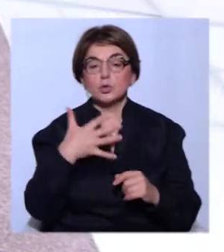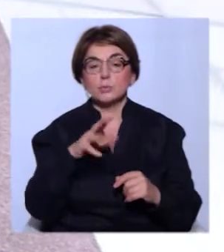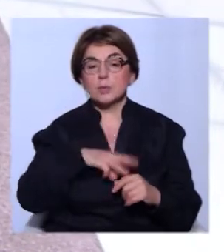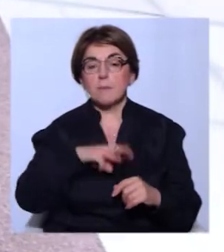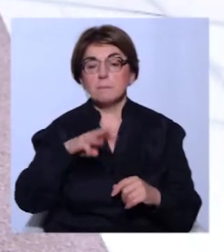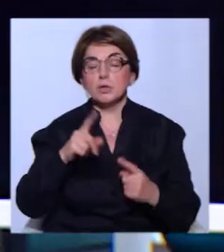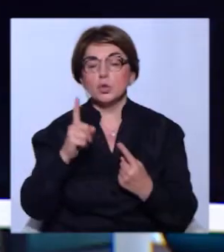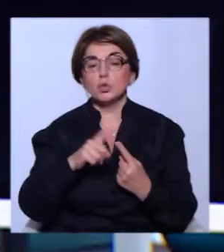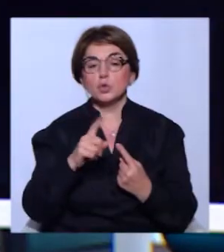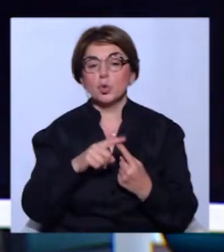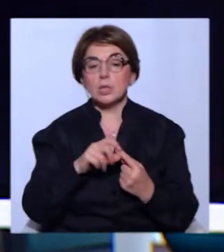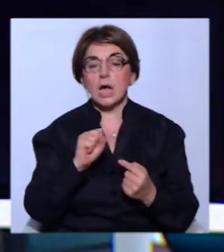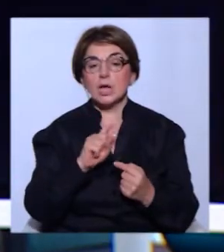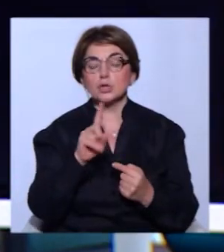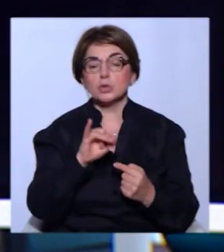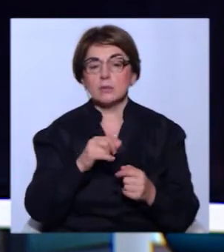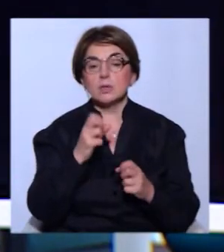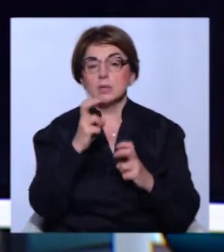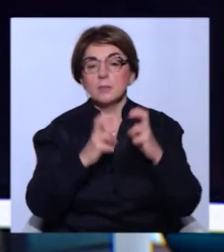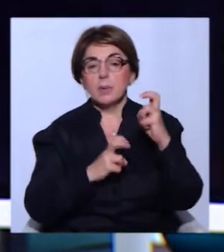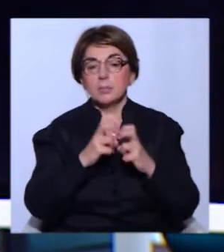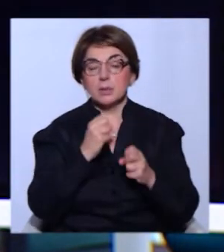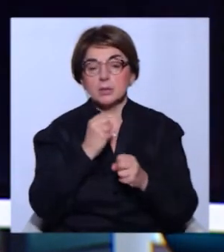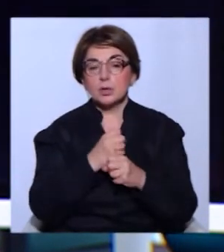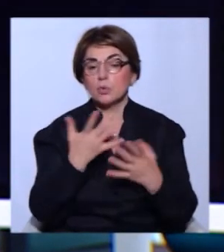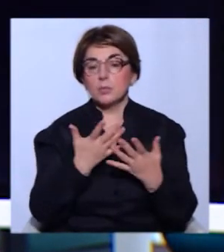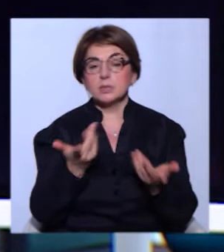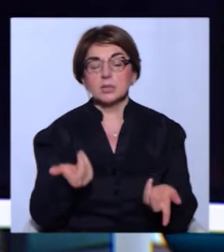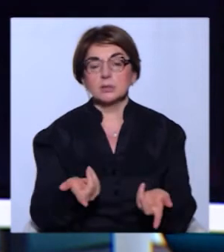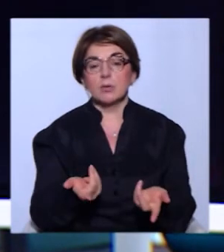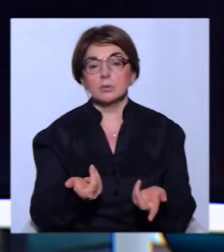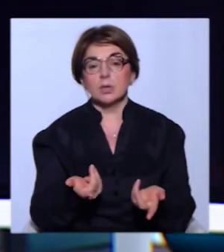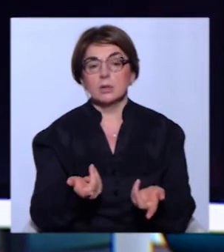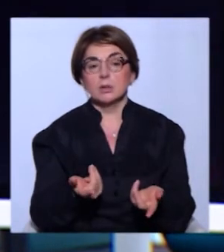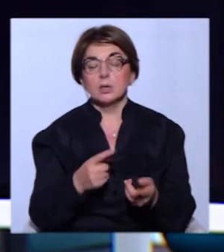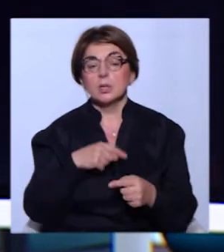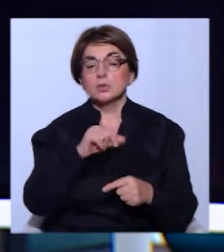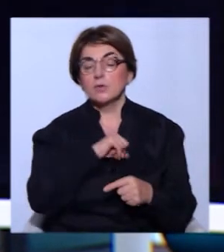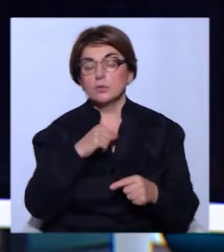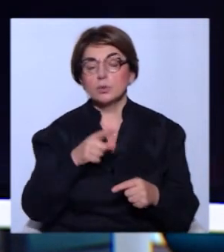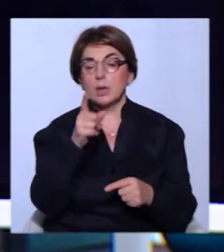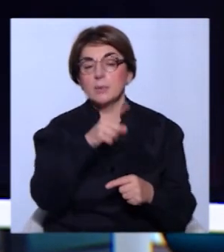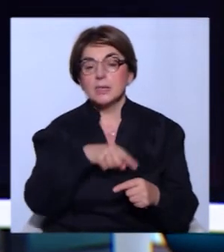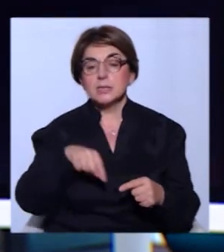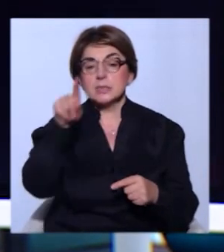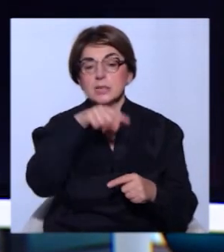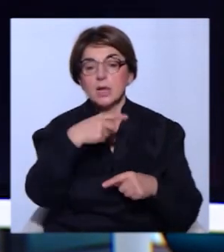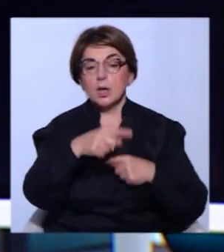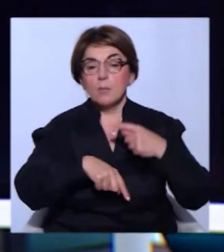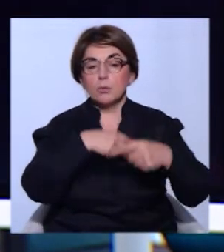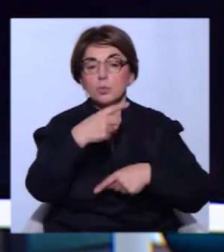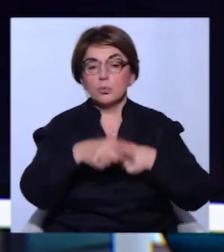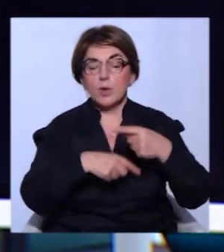450 მილიონი ტონა აზოტოვან სასუქს აწარმოებს, რომელიც რასაკვირველია ეს წრებრუნვაში ხდება. ზოგჯერ